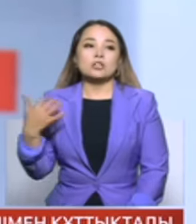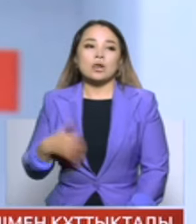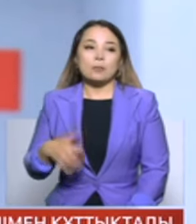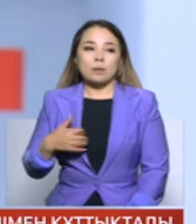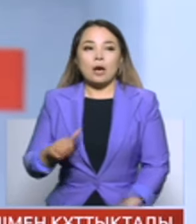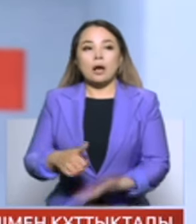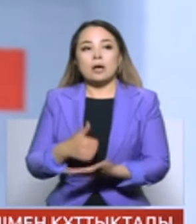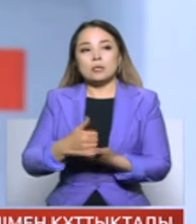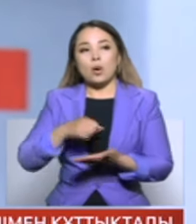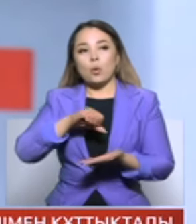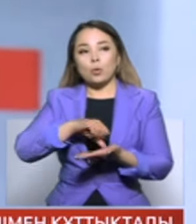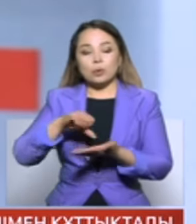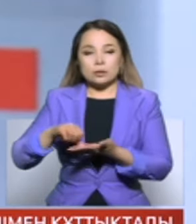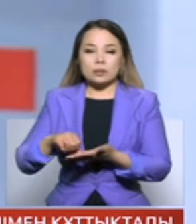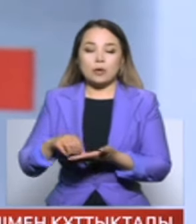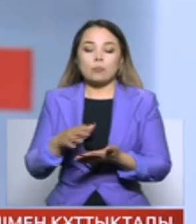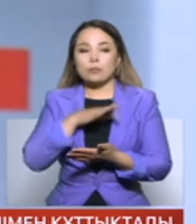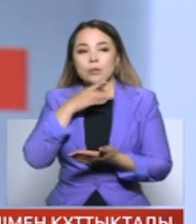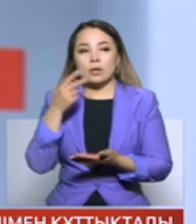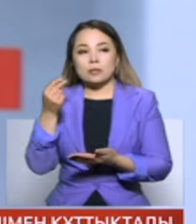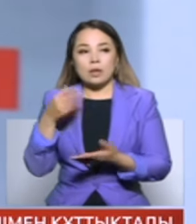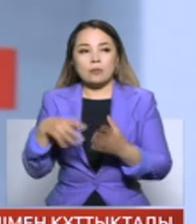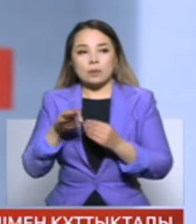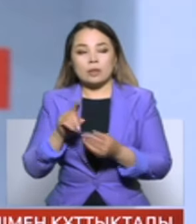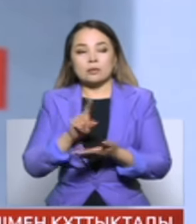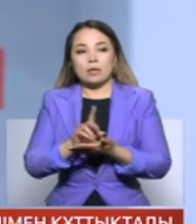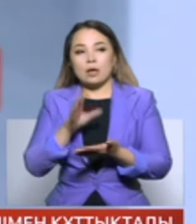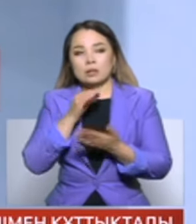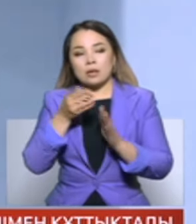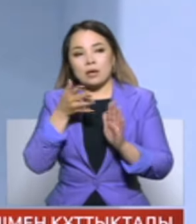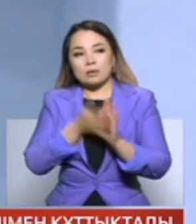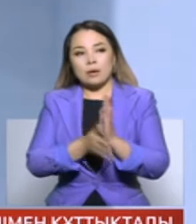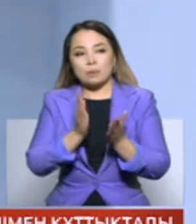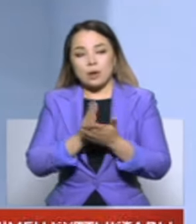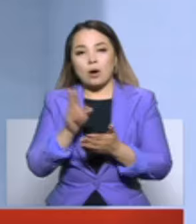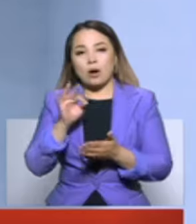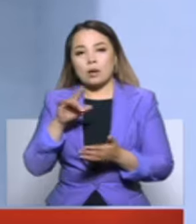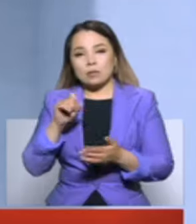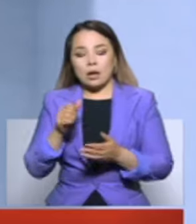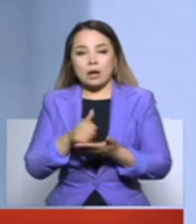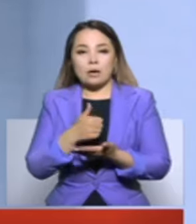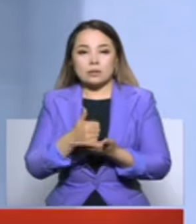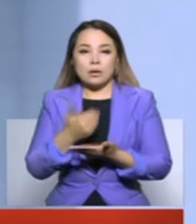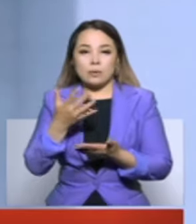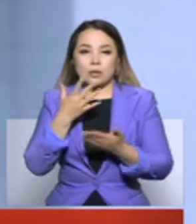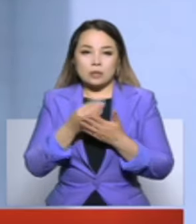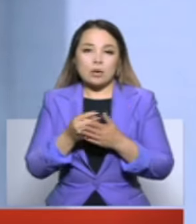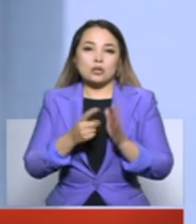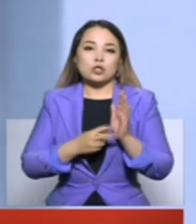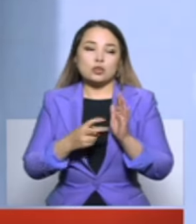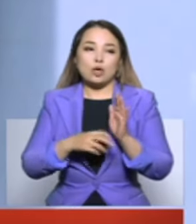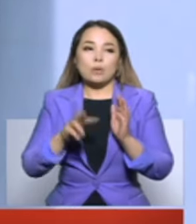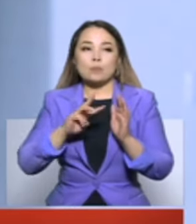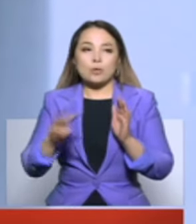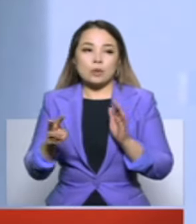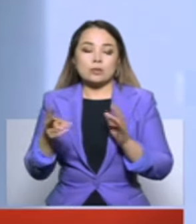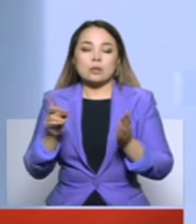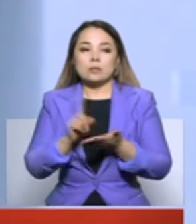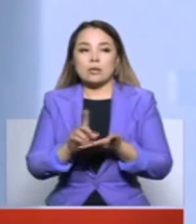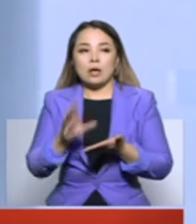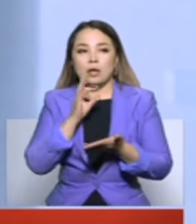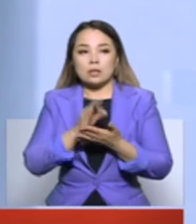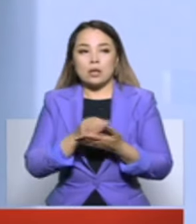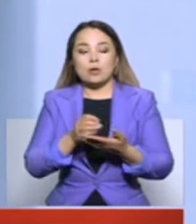Жамбылда әкімдік өкілдері қыруар қаржыны негізсіз жаратпақ болған. Қордай ауданының әкімдігі 700 миллион теңгені қажетсіз